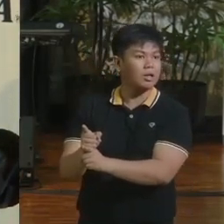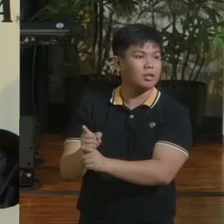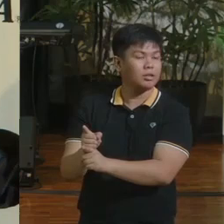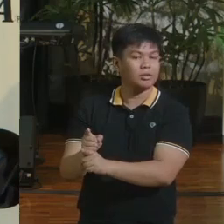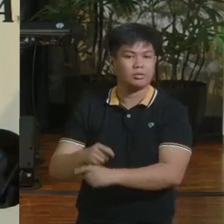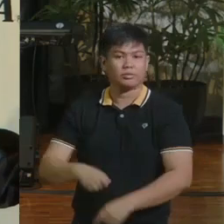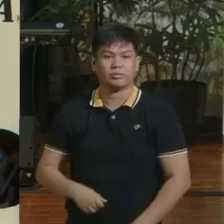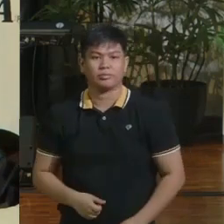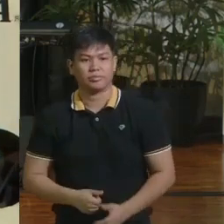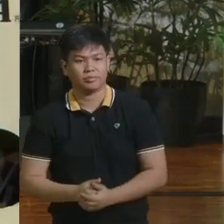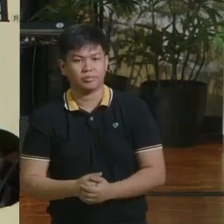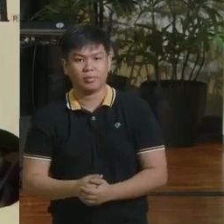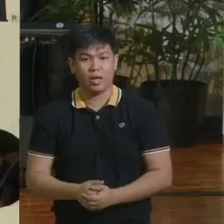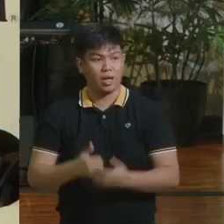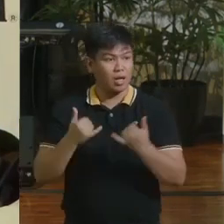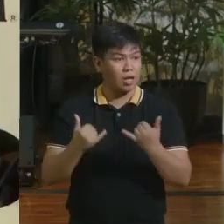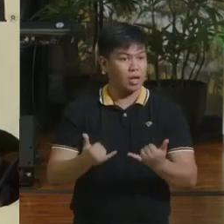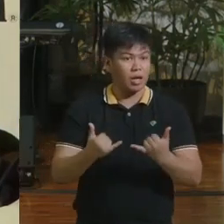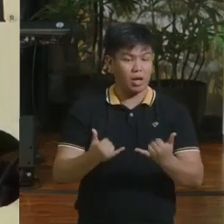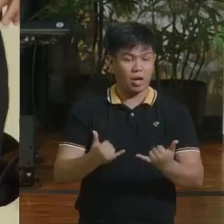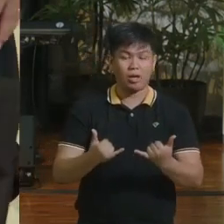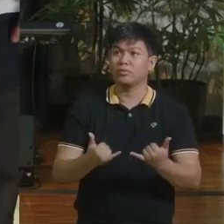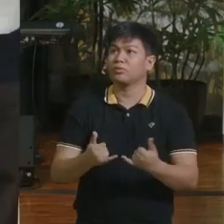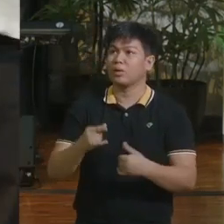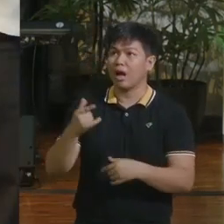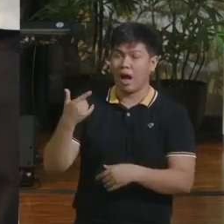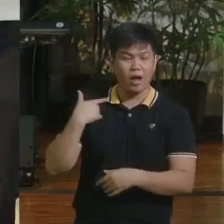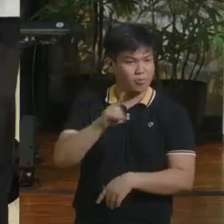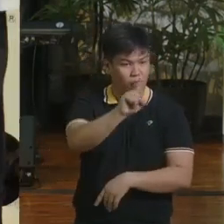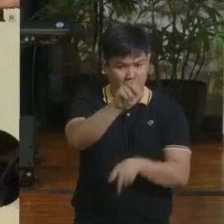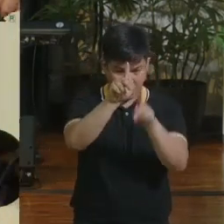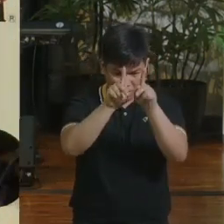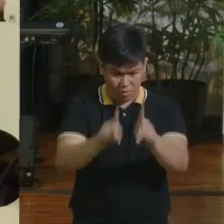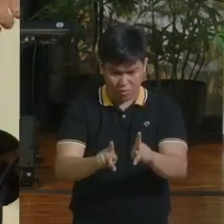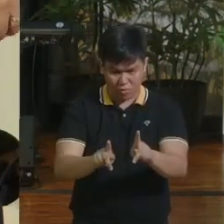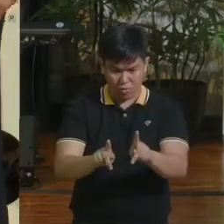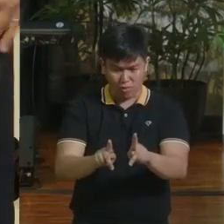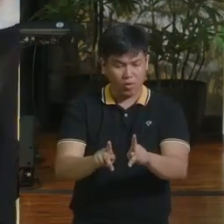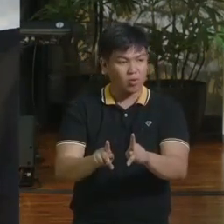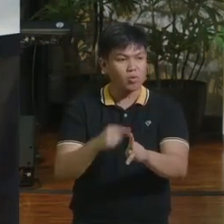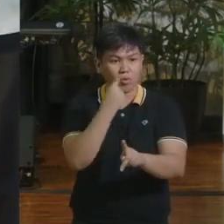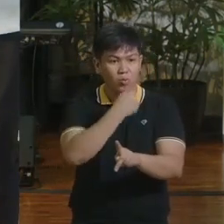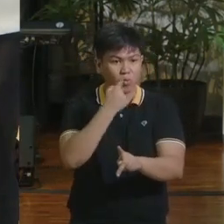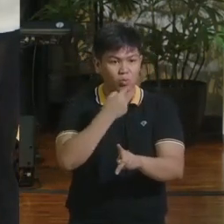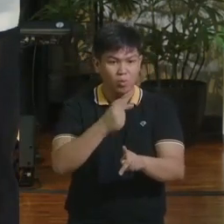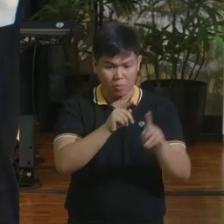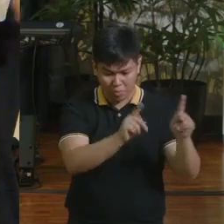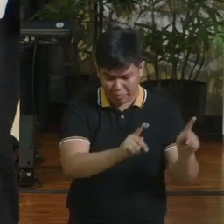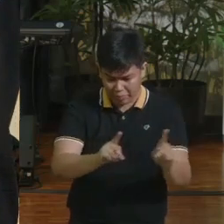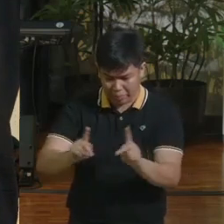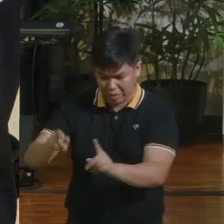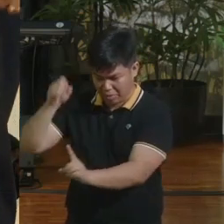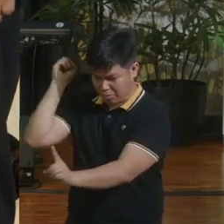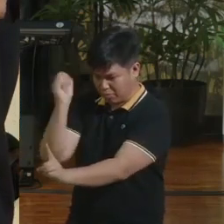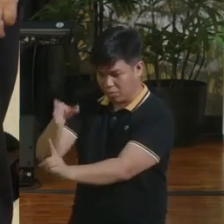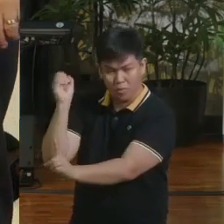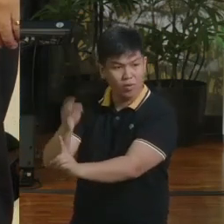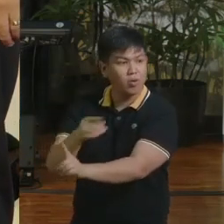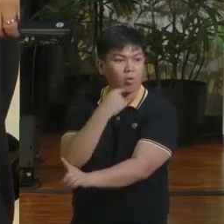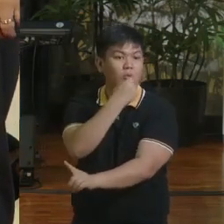hinawakan ang cloak ng mga pumapatay kay Stephen. Dahil siyang nag-organize ng pagbato kay